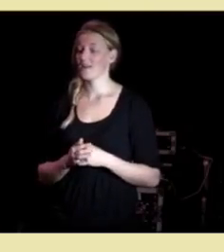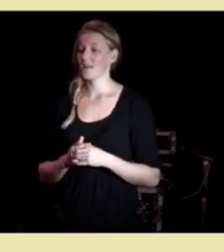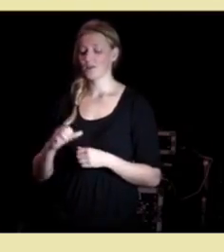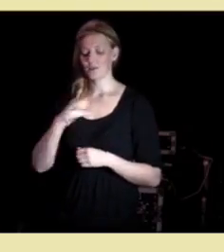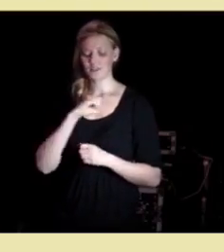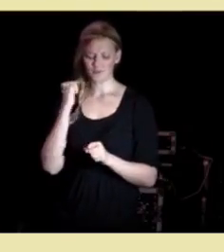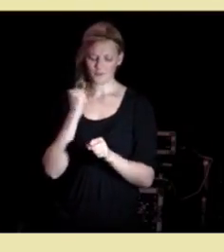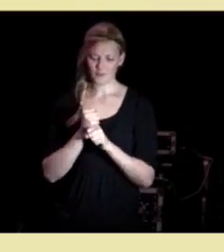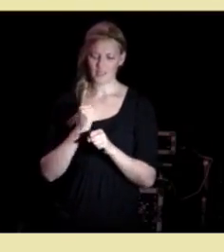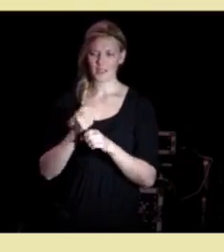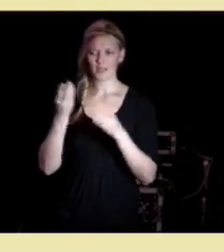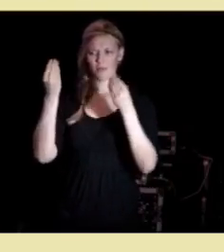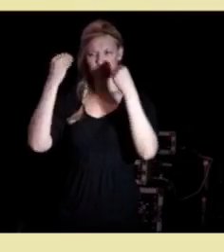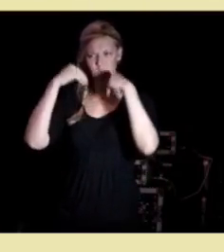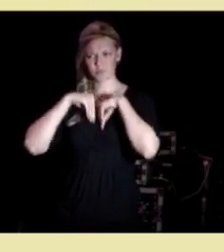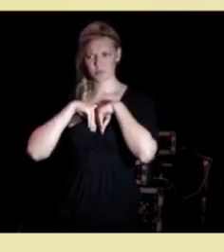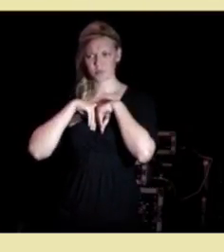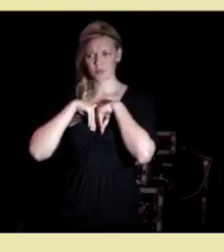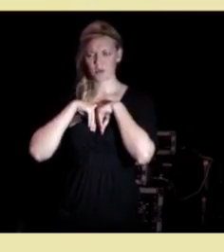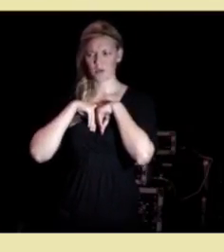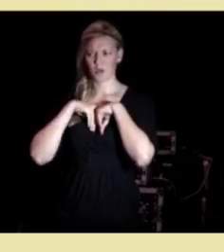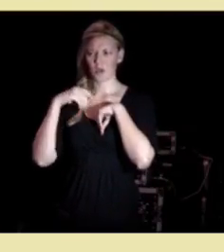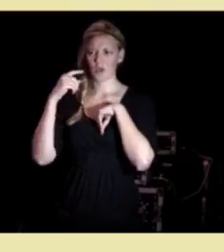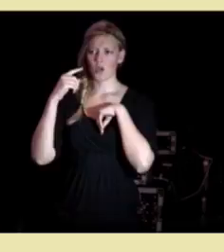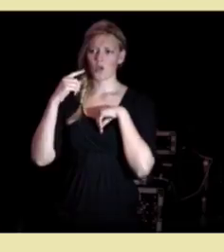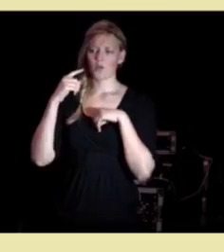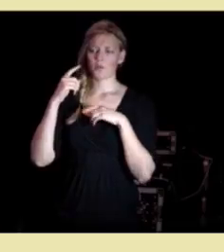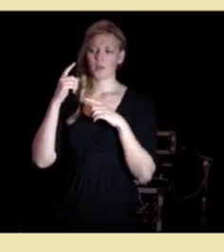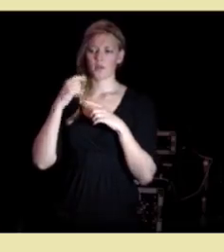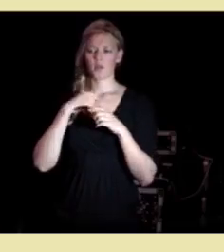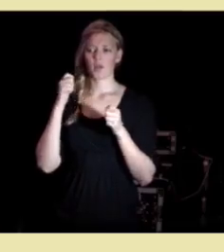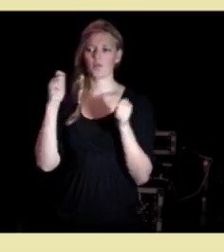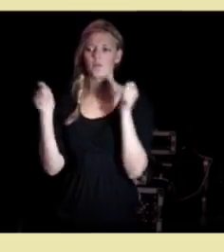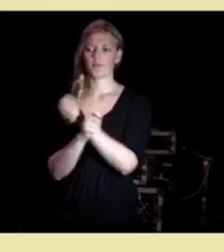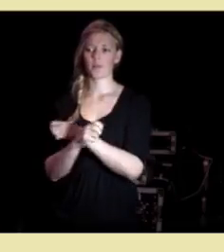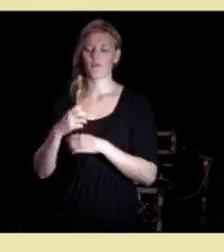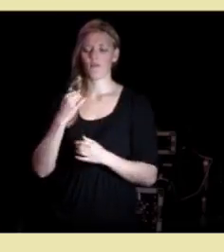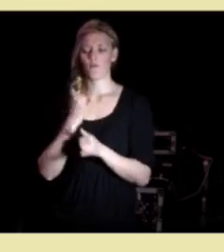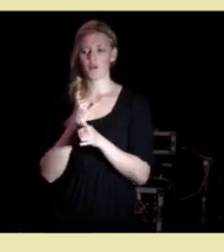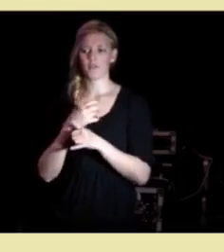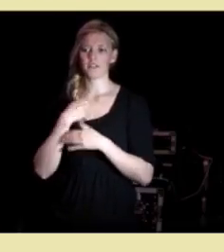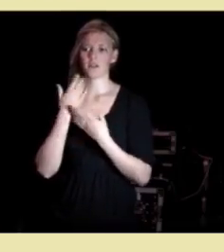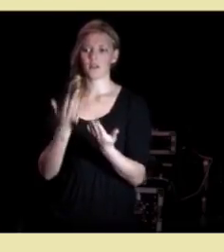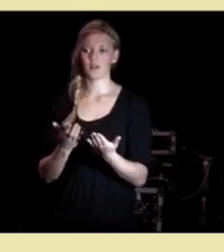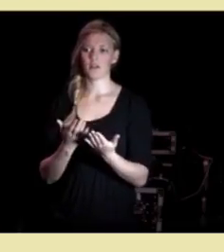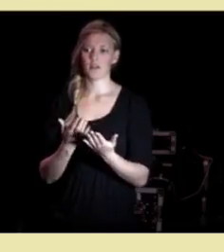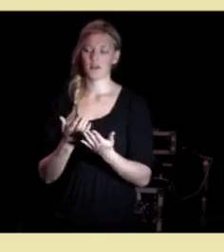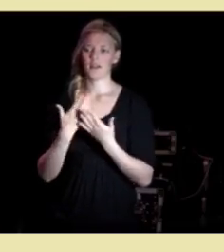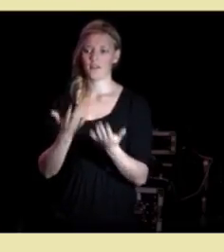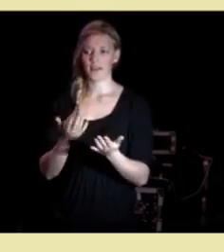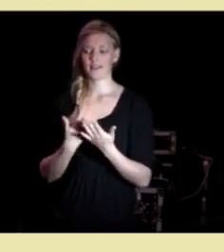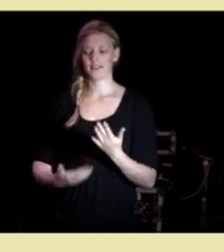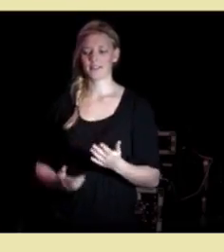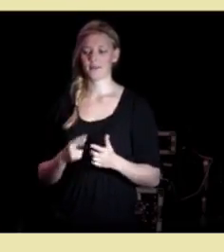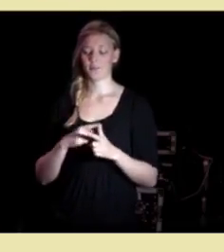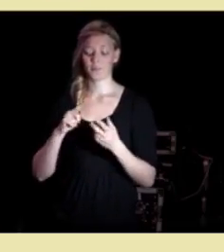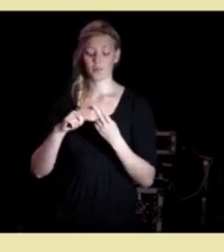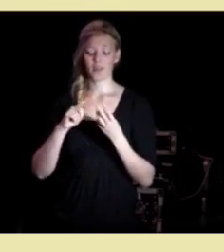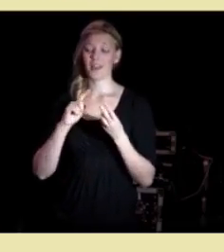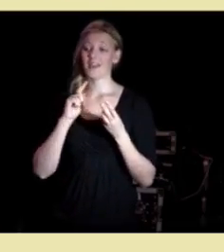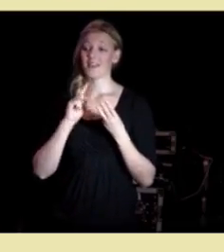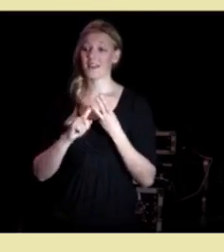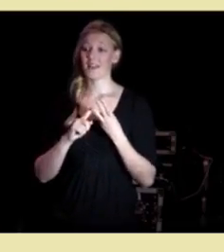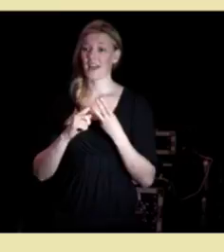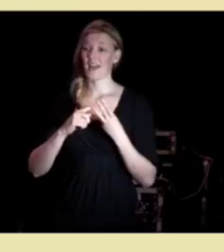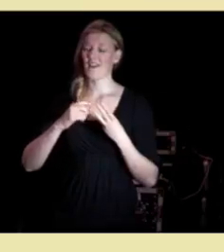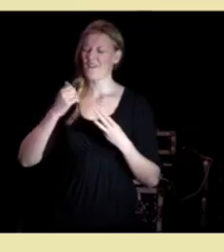vi virkelig tar det inn over oss, så gjør det noe med måten vi skal levere tjenester på. Det tredje, som jeg tror er kjempeviktig å